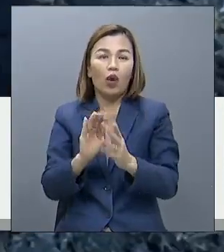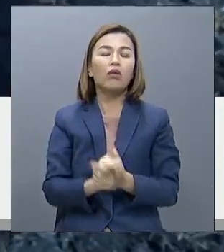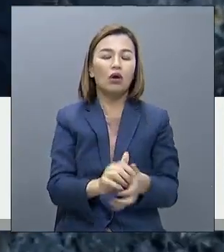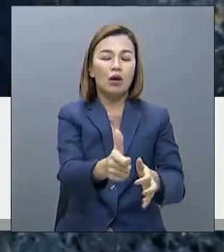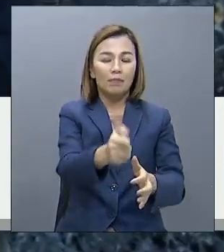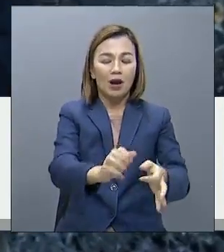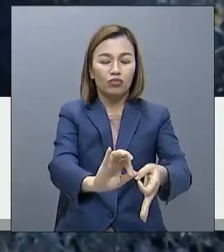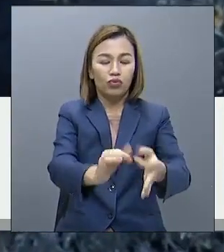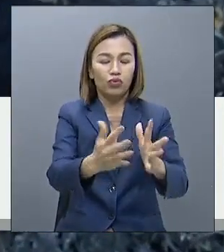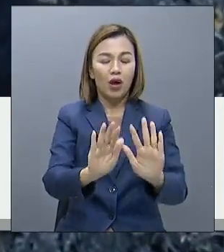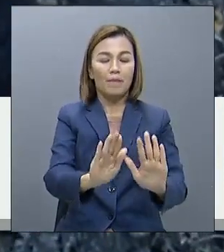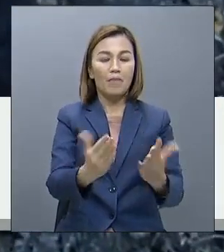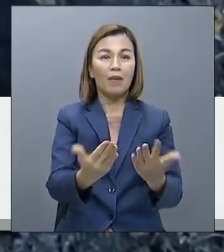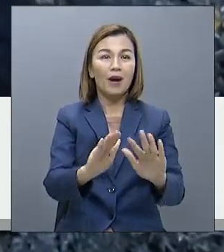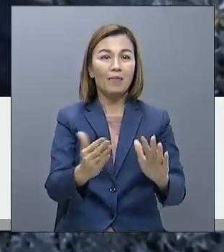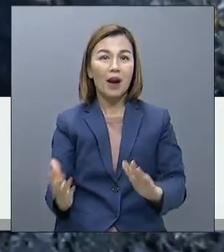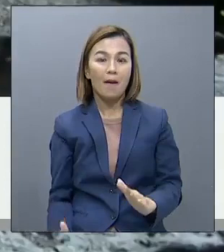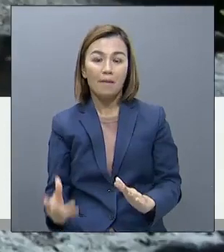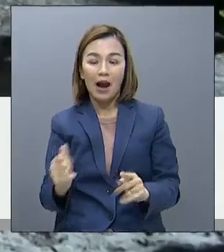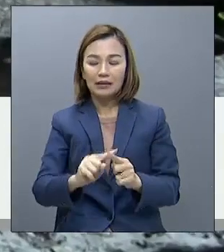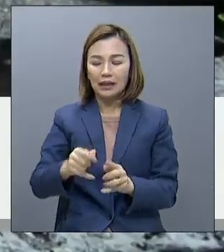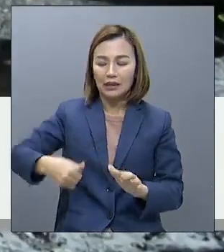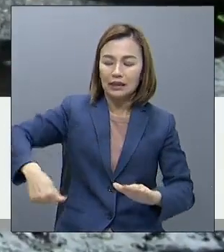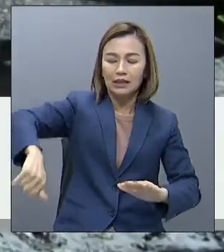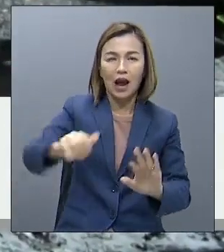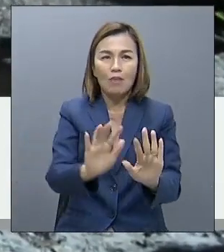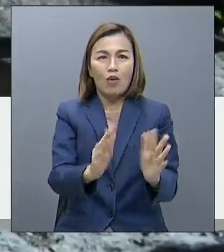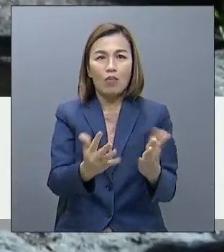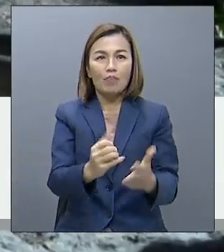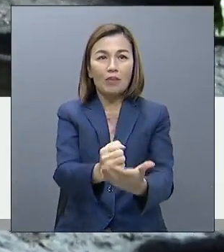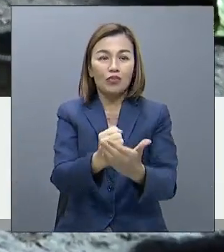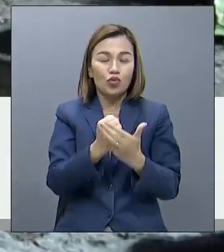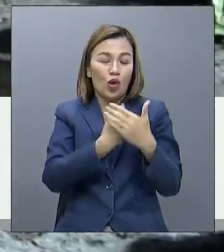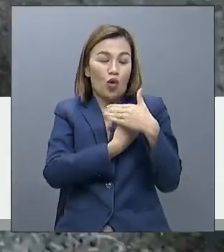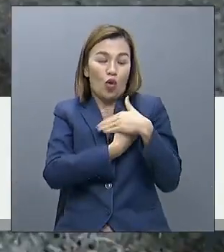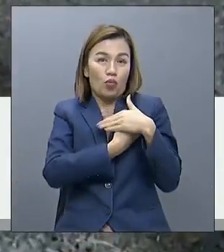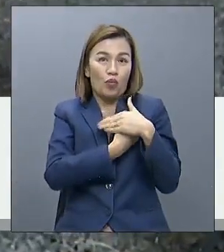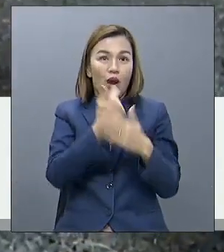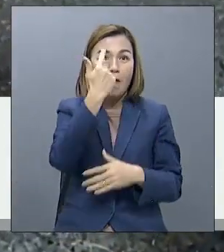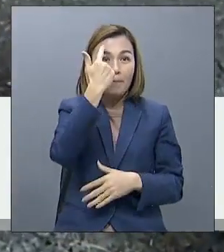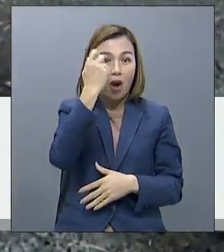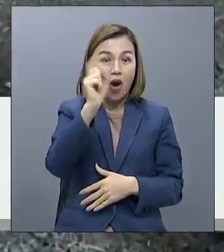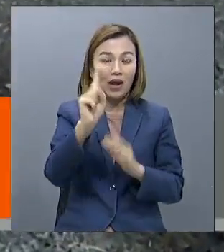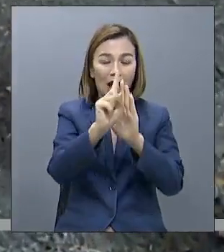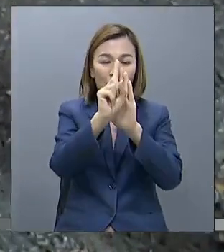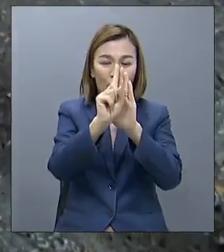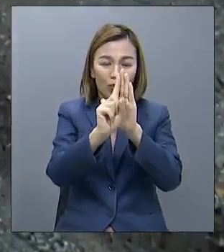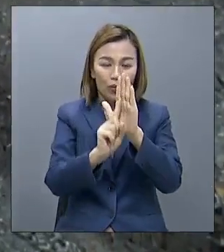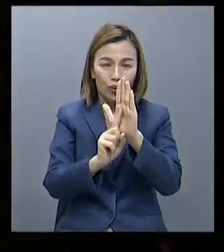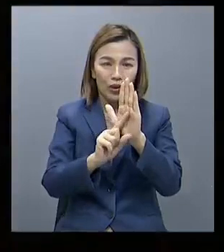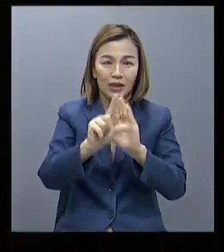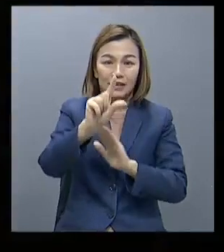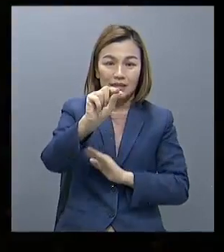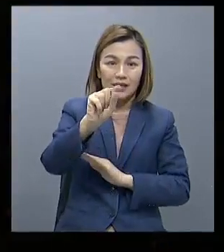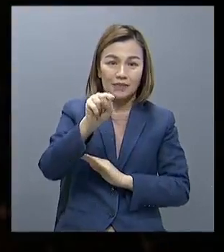ฟแล้วก็เอาสัตว์เลี้ยงมานั่งผิงไฟคลายหนาวทำให้ร่างกายอบอุ่นด้วยนะครับหลังอุณหภูมิต่ำสุดอยู่ที่20องศา